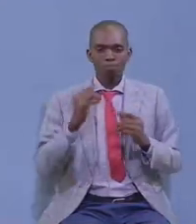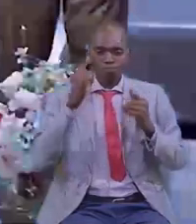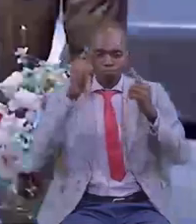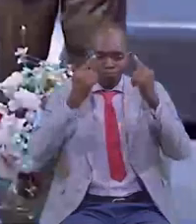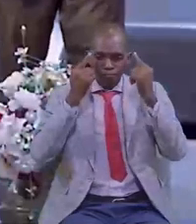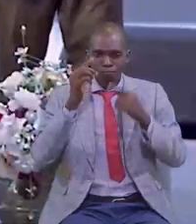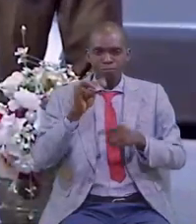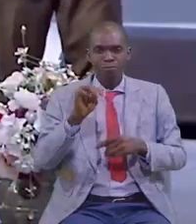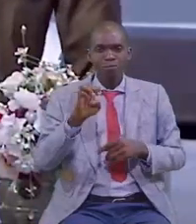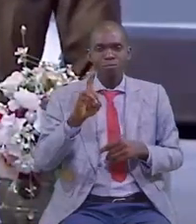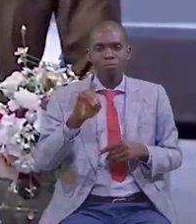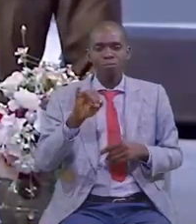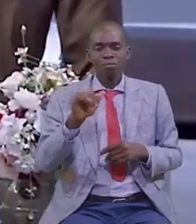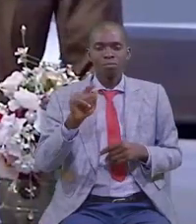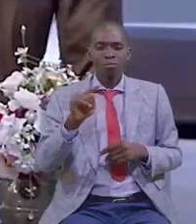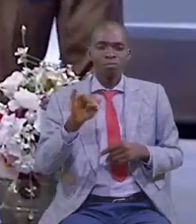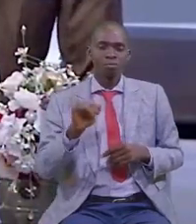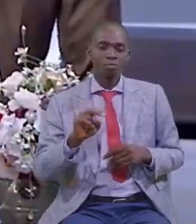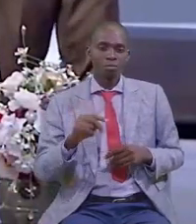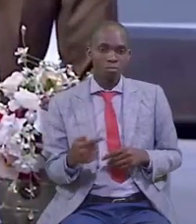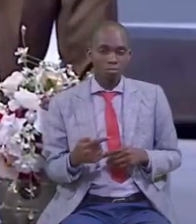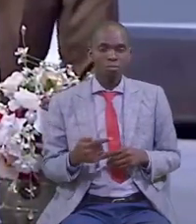On s'assoit là.